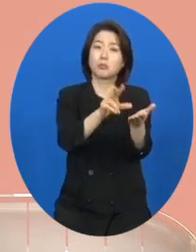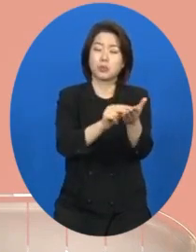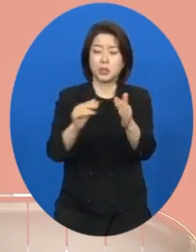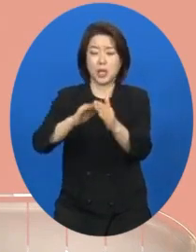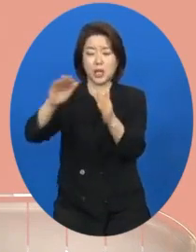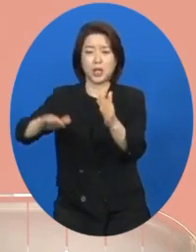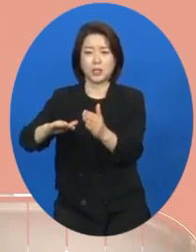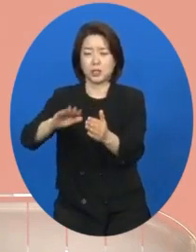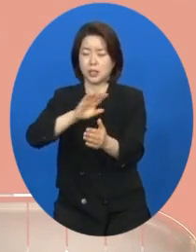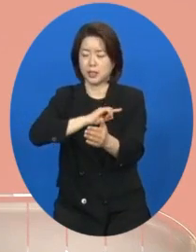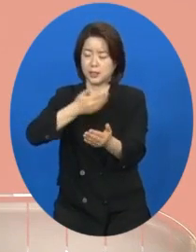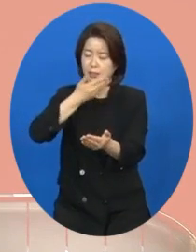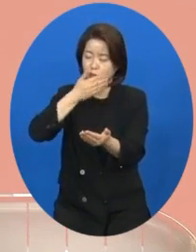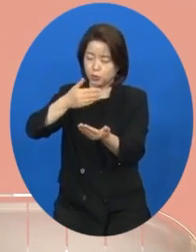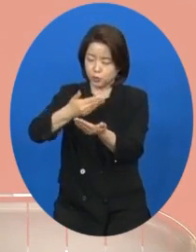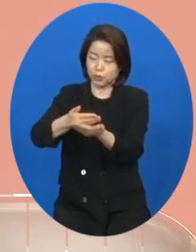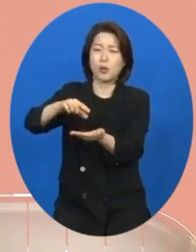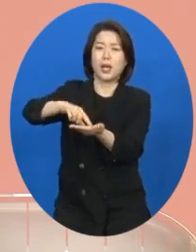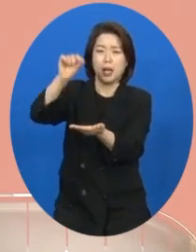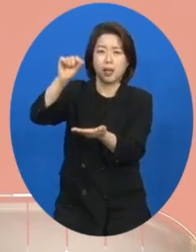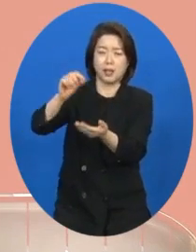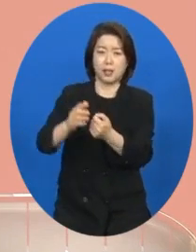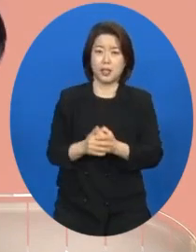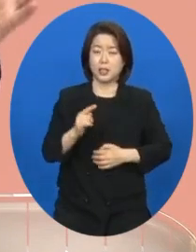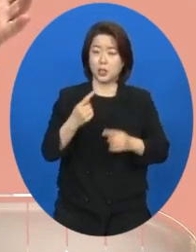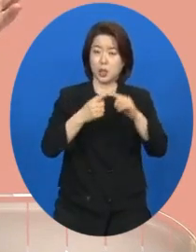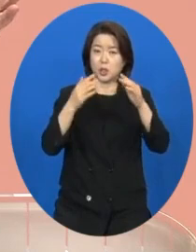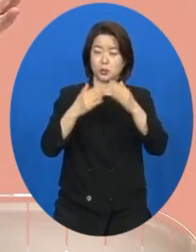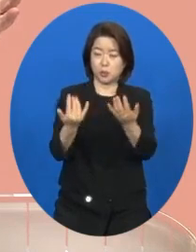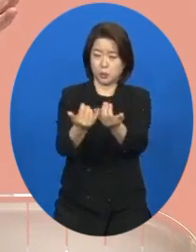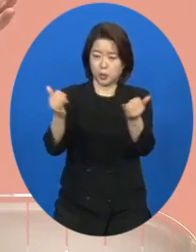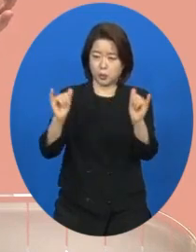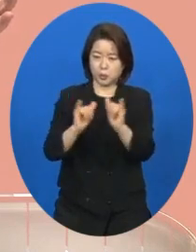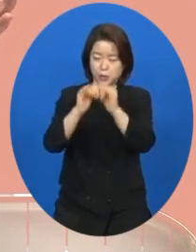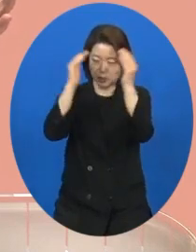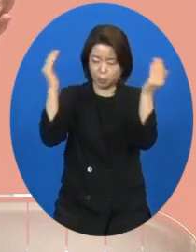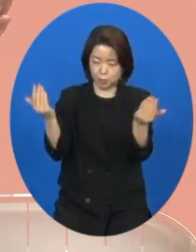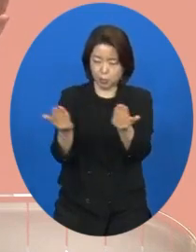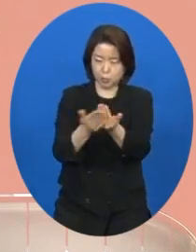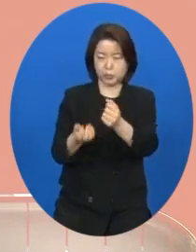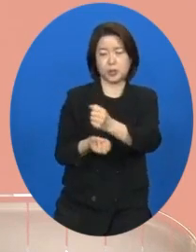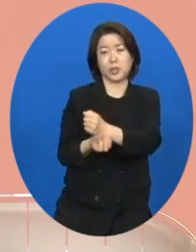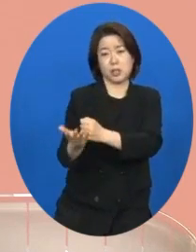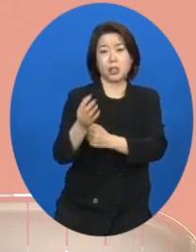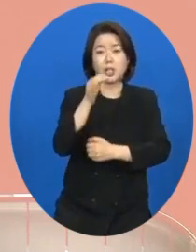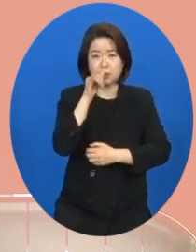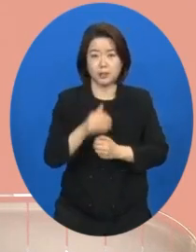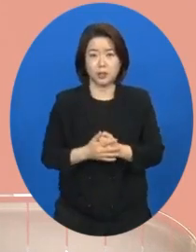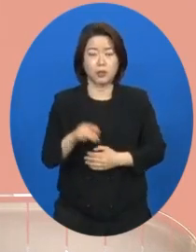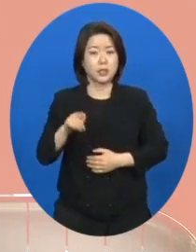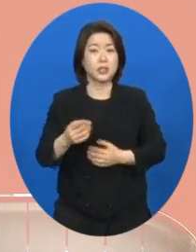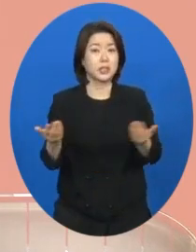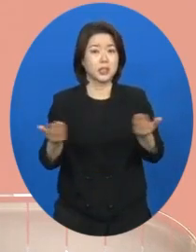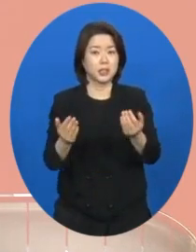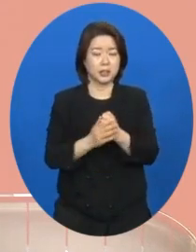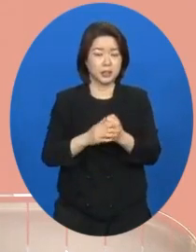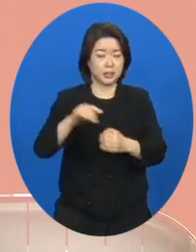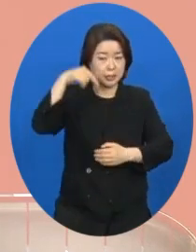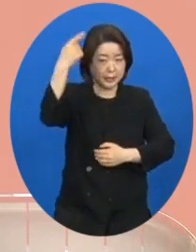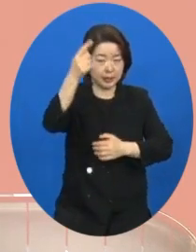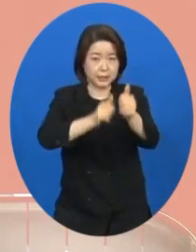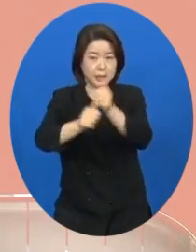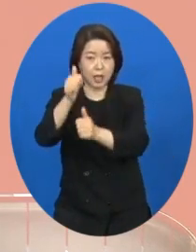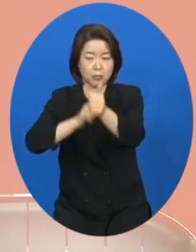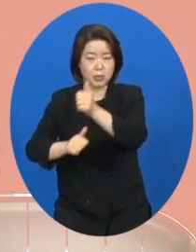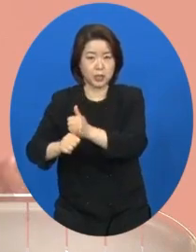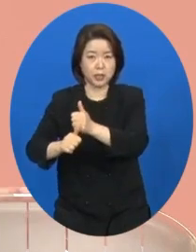핵심입니다. 그리고 이것은 교회 공동체 전체에 영향을 끼쳐요. 이 일은 다음 세대에